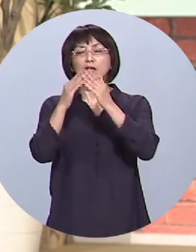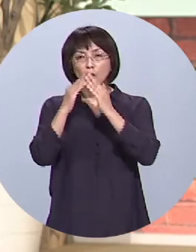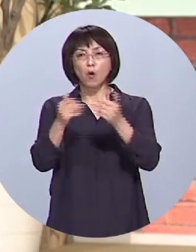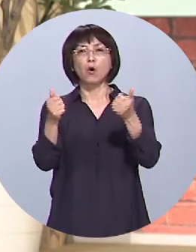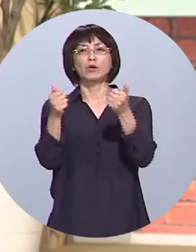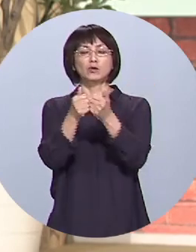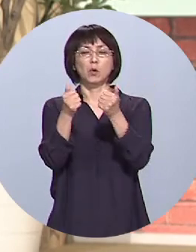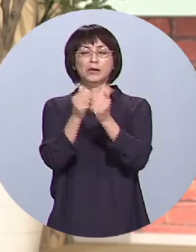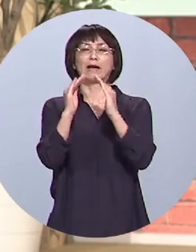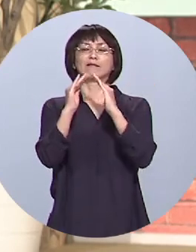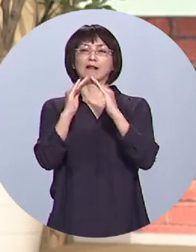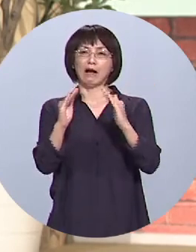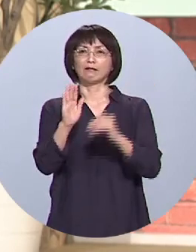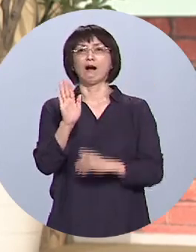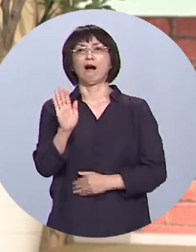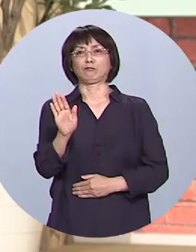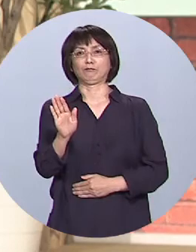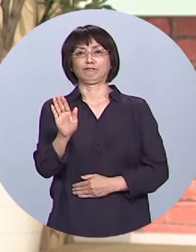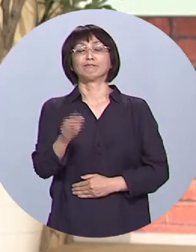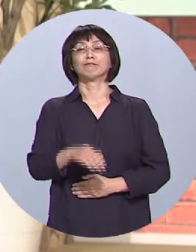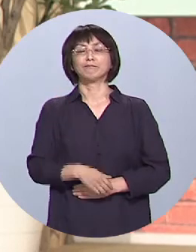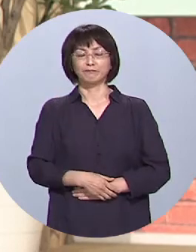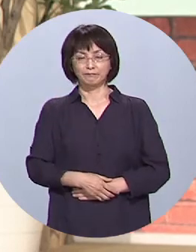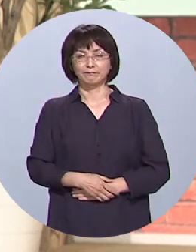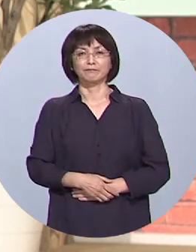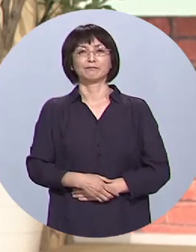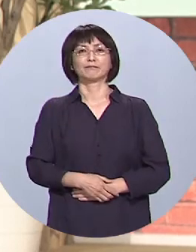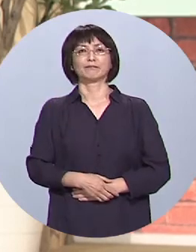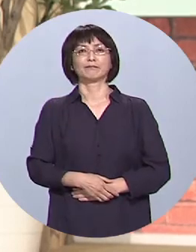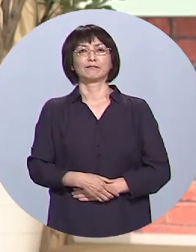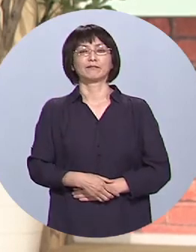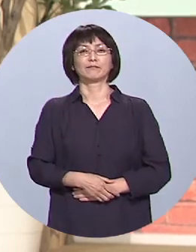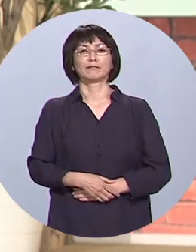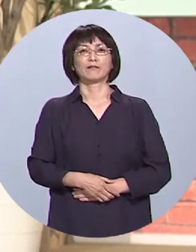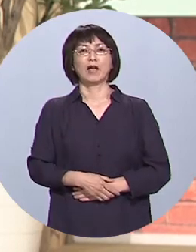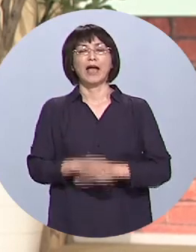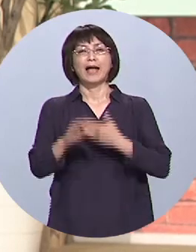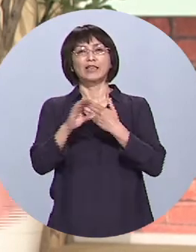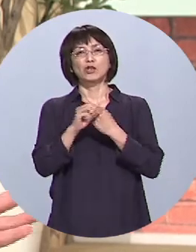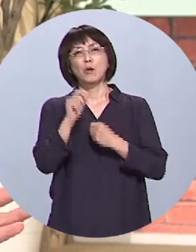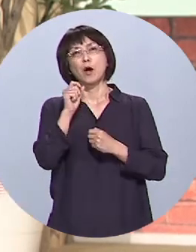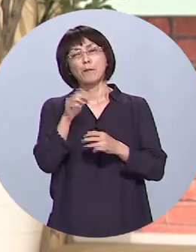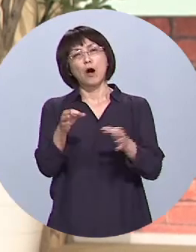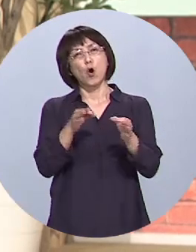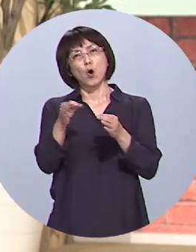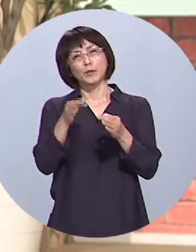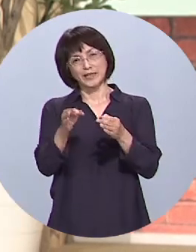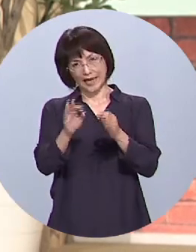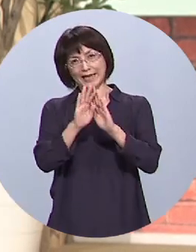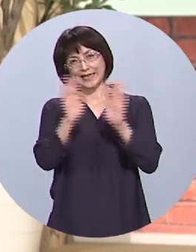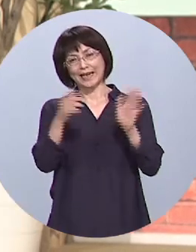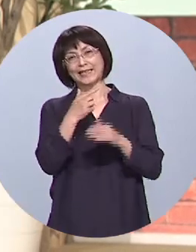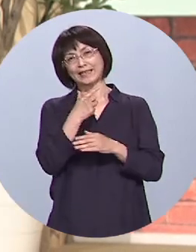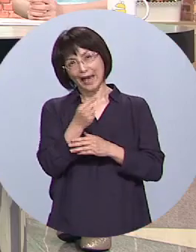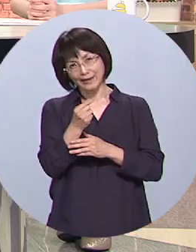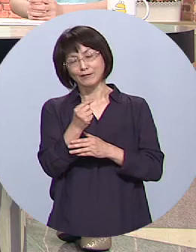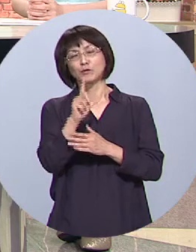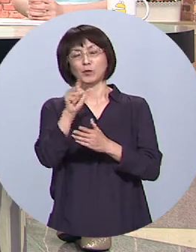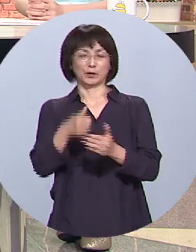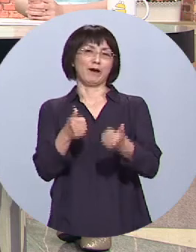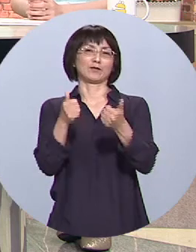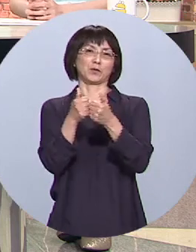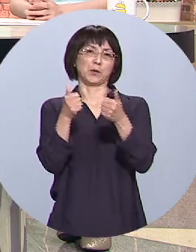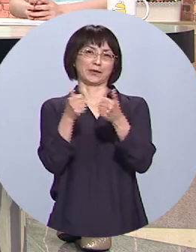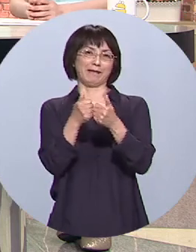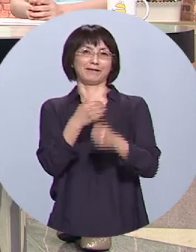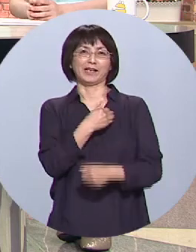会、女性創業相談会というのがあるわけなんですよね。 すごいな。 これ例えばパン屋さん、趣味を生かしてやりたいという方なんかが相談に行くといいかも